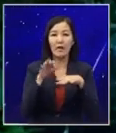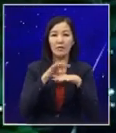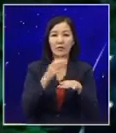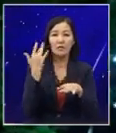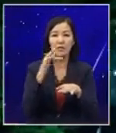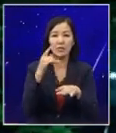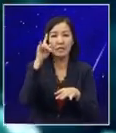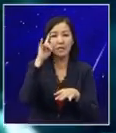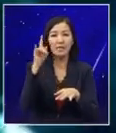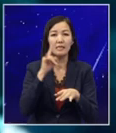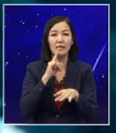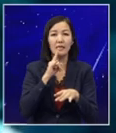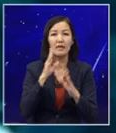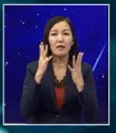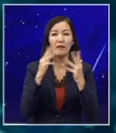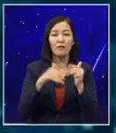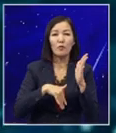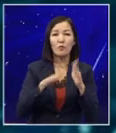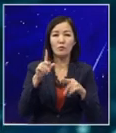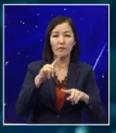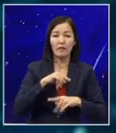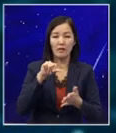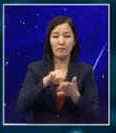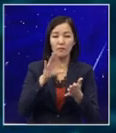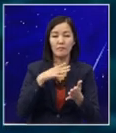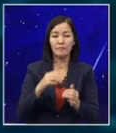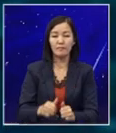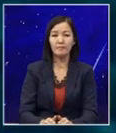США, казахстанка оказалась в числе фаворитов.